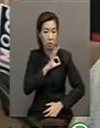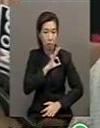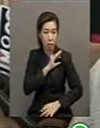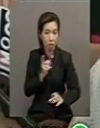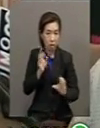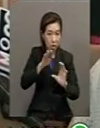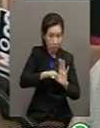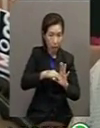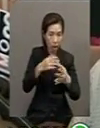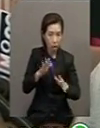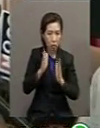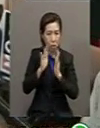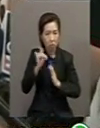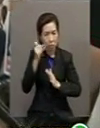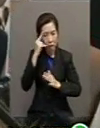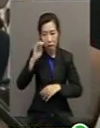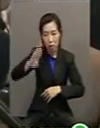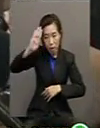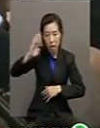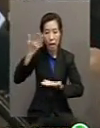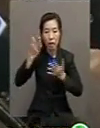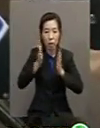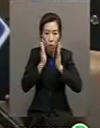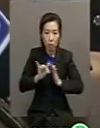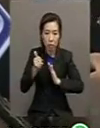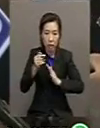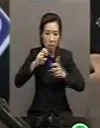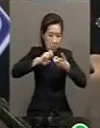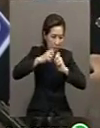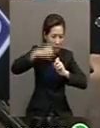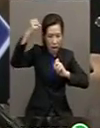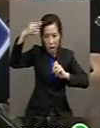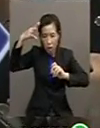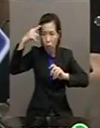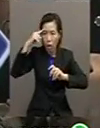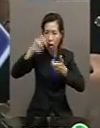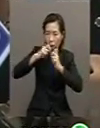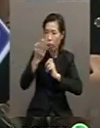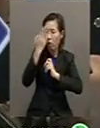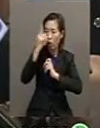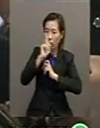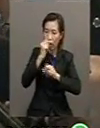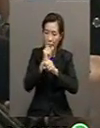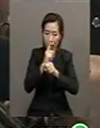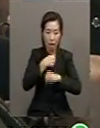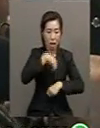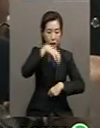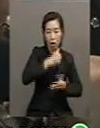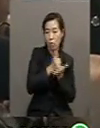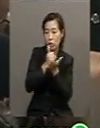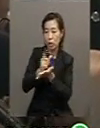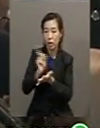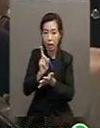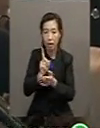บางท่านหรือว่าบางสถานประกอบการเจอไฟฟ้าขัดข้องชำรุดฉุกเฉินแล้วเราเข้าไปแก้ไขอย่างไรเ